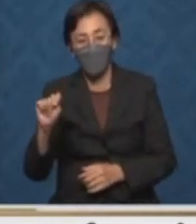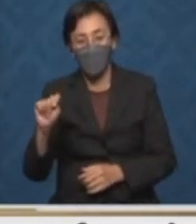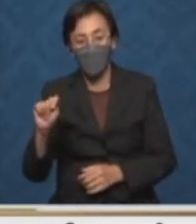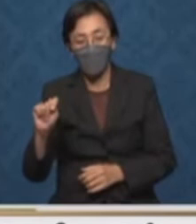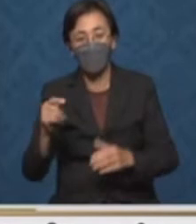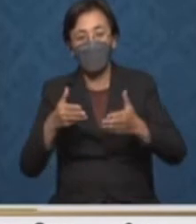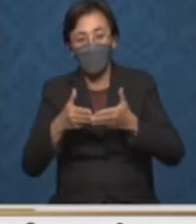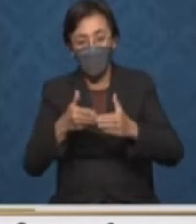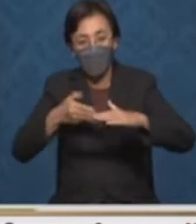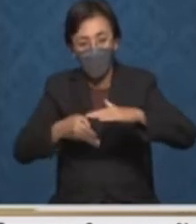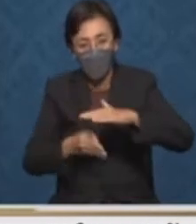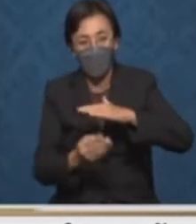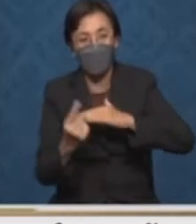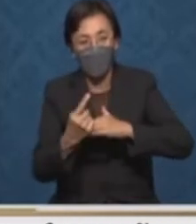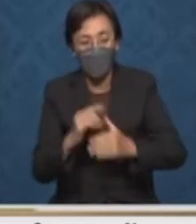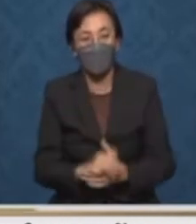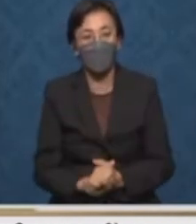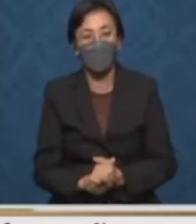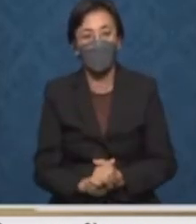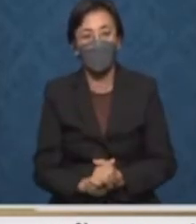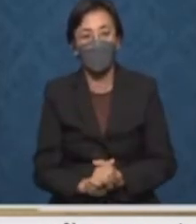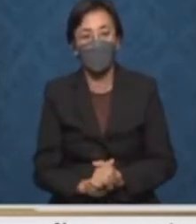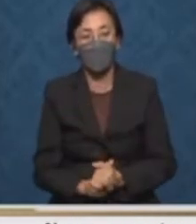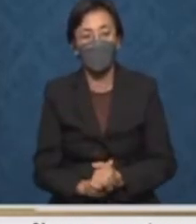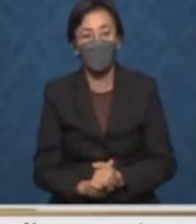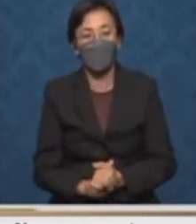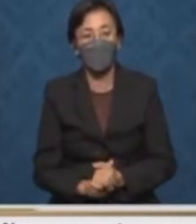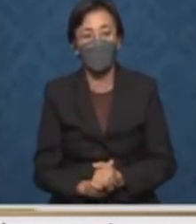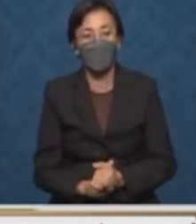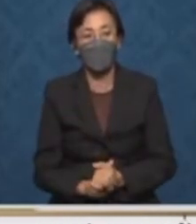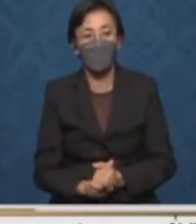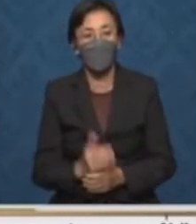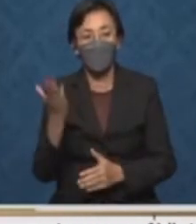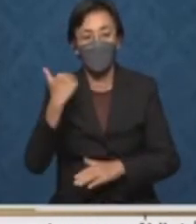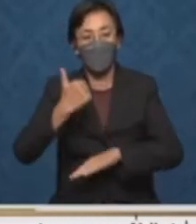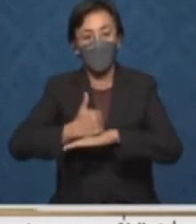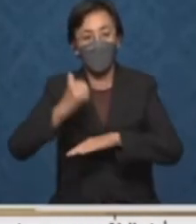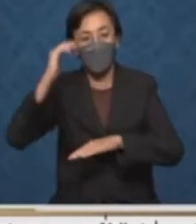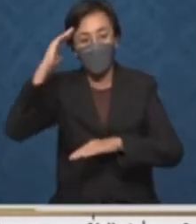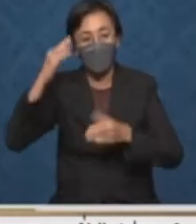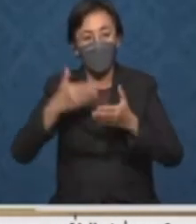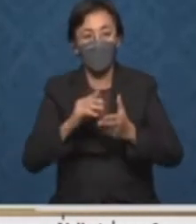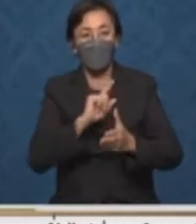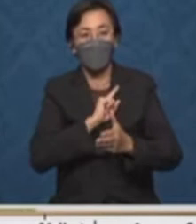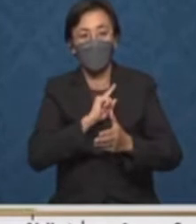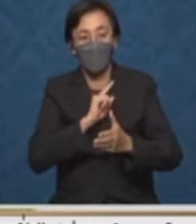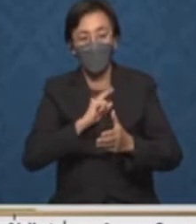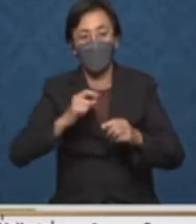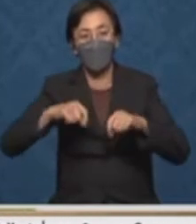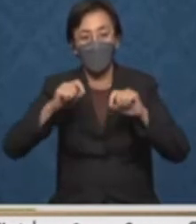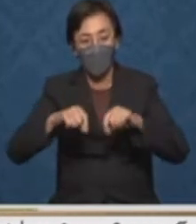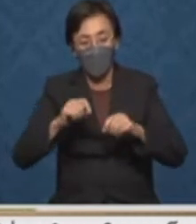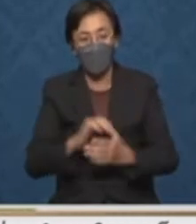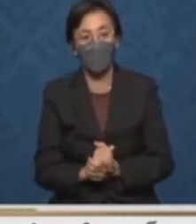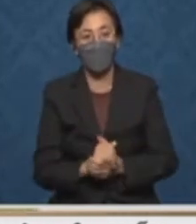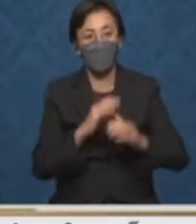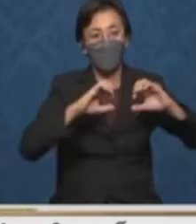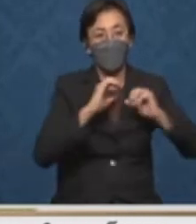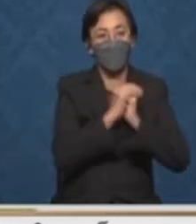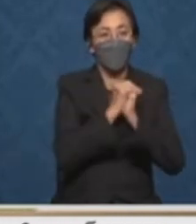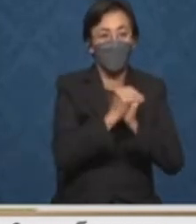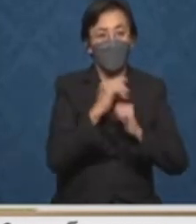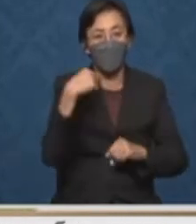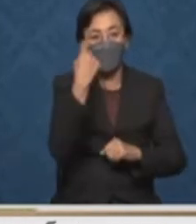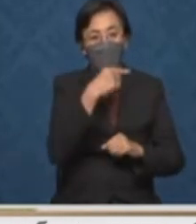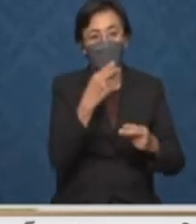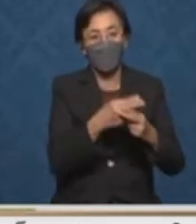รัฐบาลไทยมีพลเรือเอกลือชัยรุดดิษฐ์นะครับอดีตผู้บัญชาการทหารเรือเป็นตัวแทนและรัฐบาลจีนได้มีน